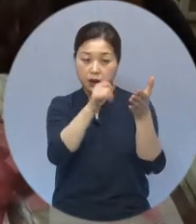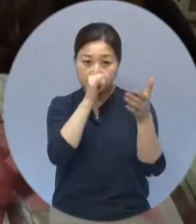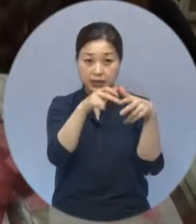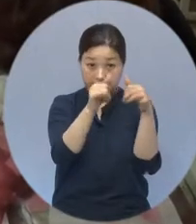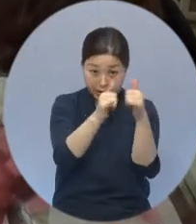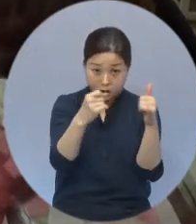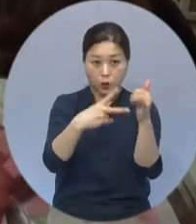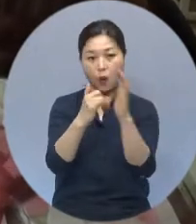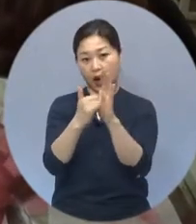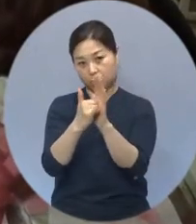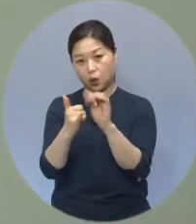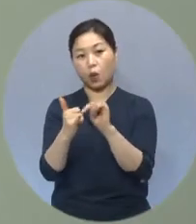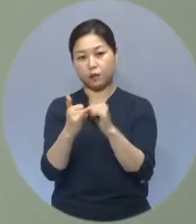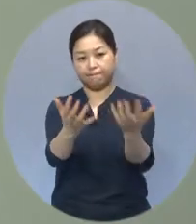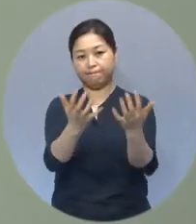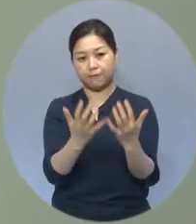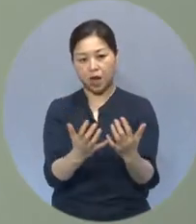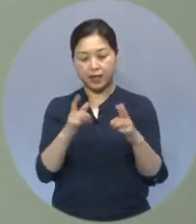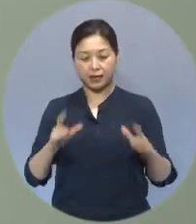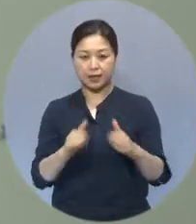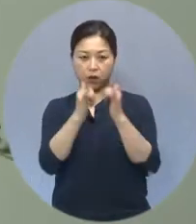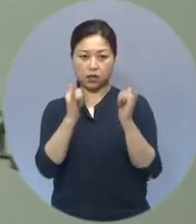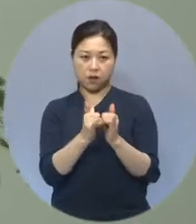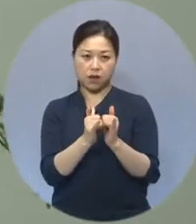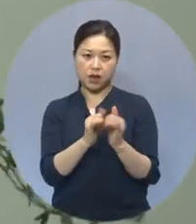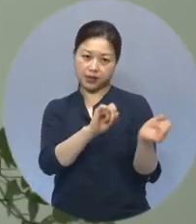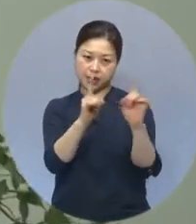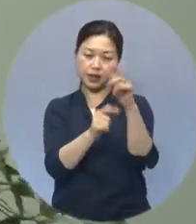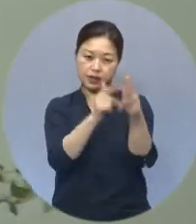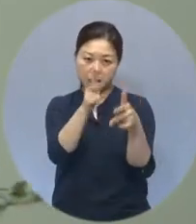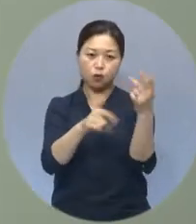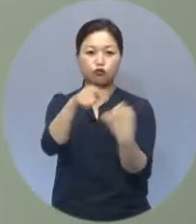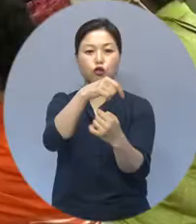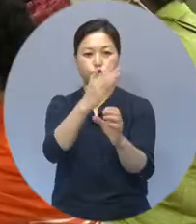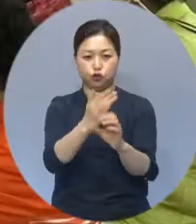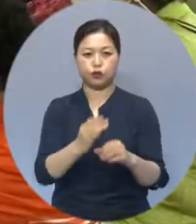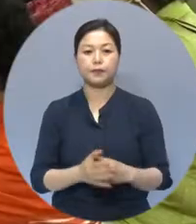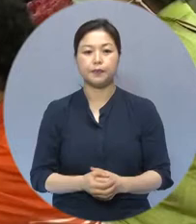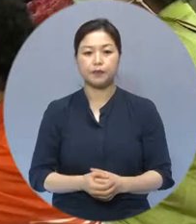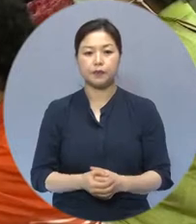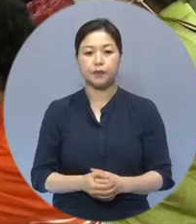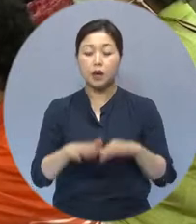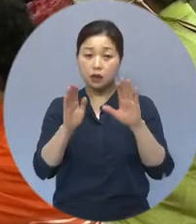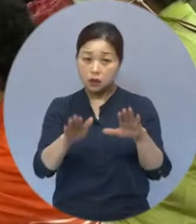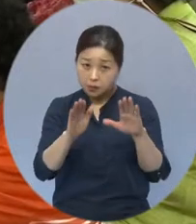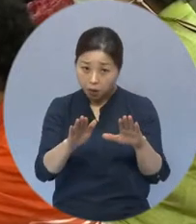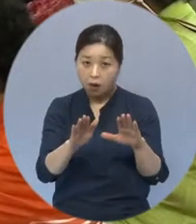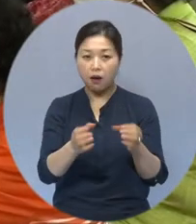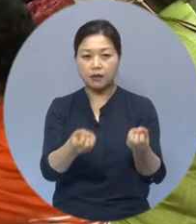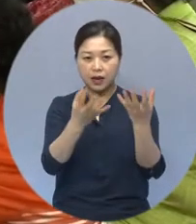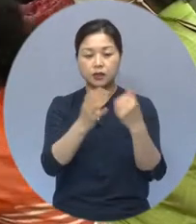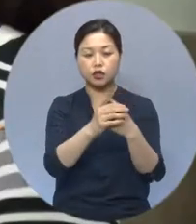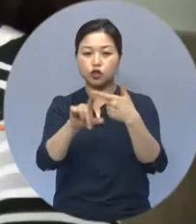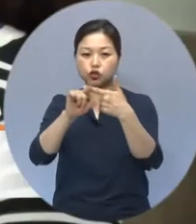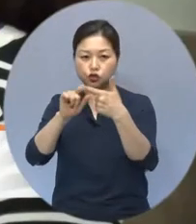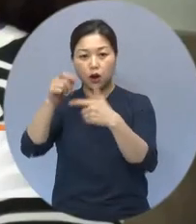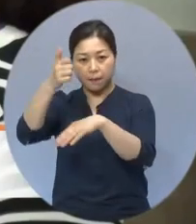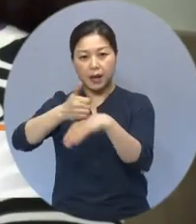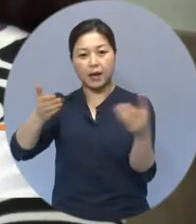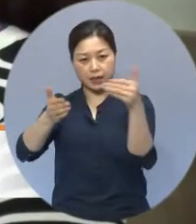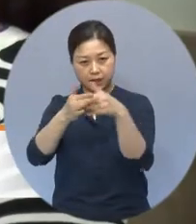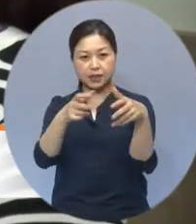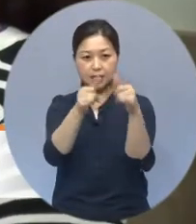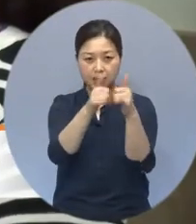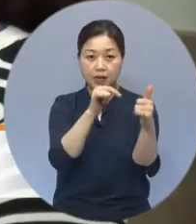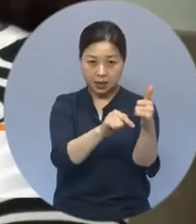가족을 대상으로 지역사회 중심 재활 사업을 운영하고 있습니다. 이번 프로그램은 6월 말까지 장애인과